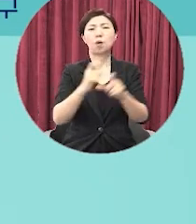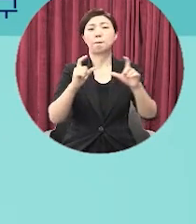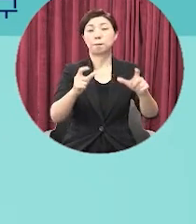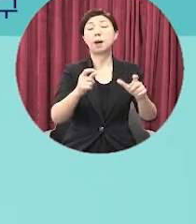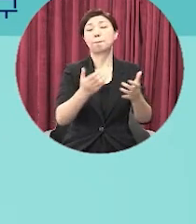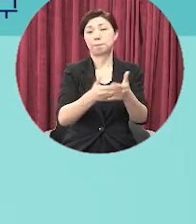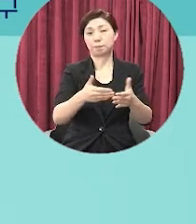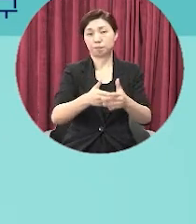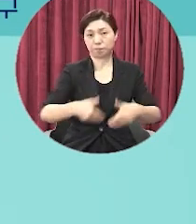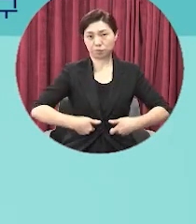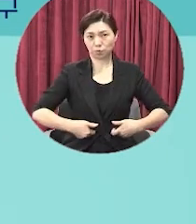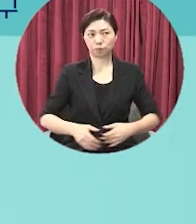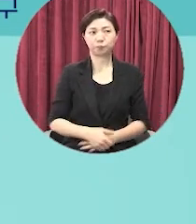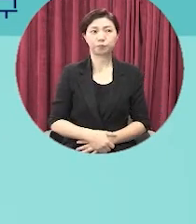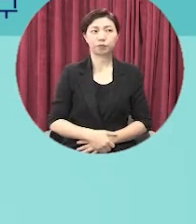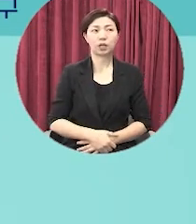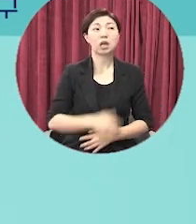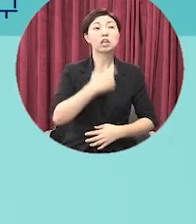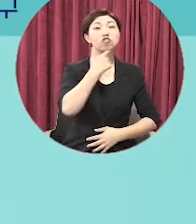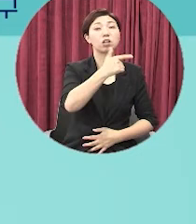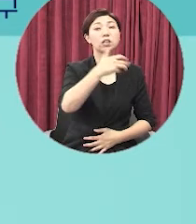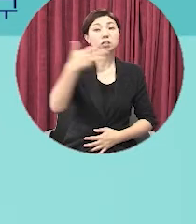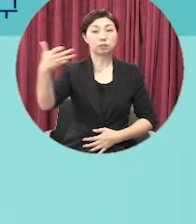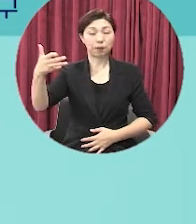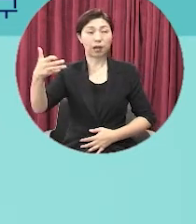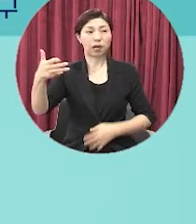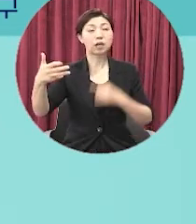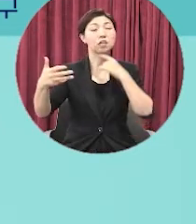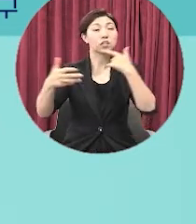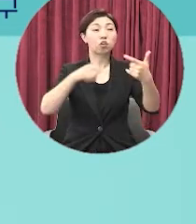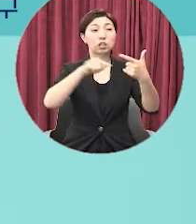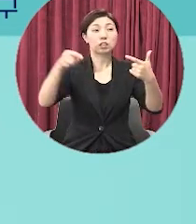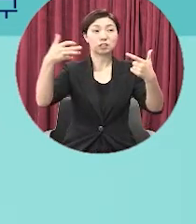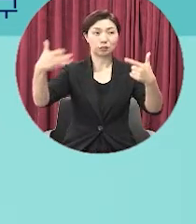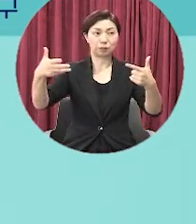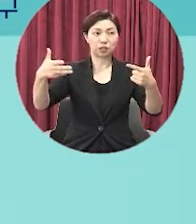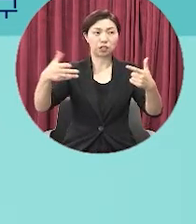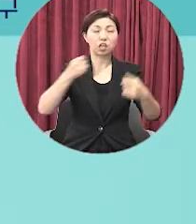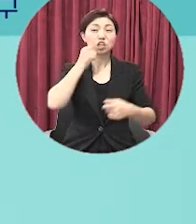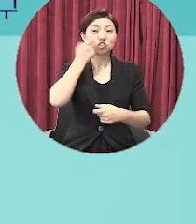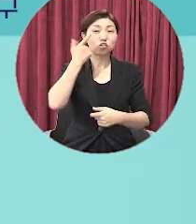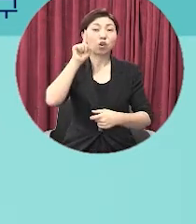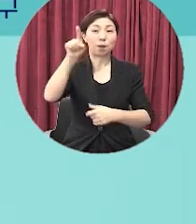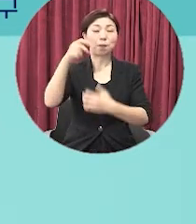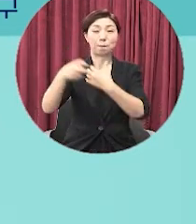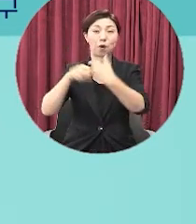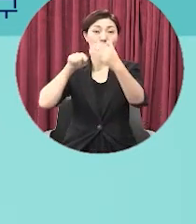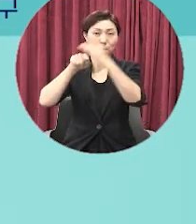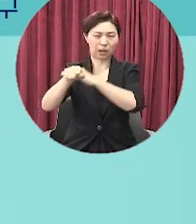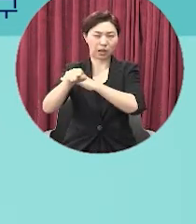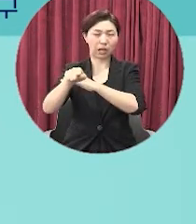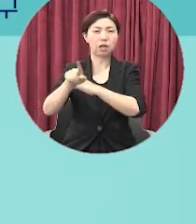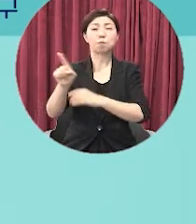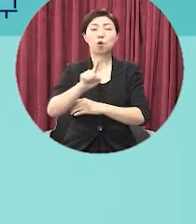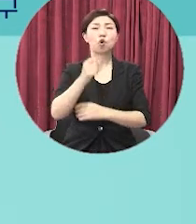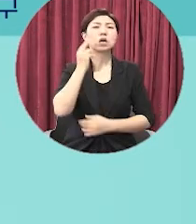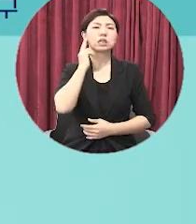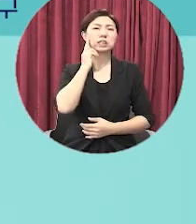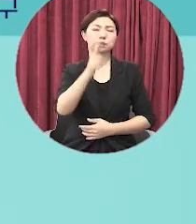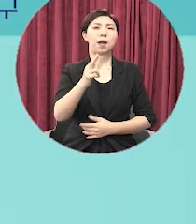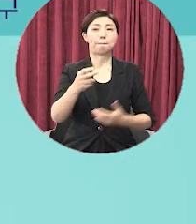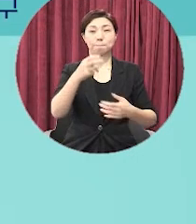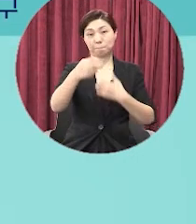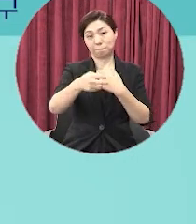여기서 18세 미만 에서는 6개월 간격 후에 방법 1가 는 중증 에서 필요할 것이고 그 쿨럭 이라든지